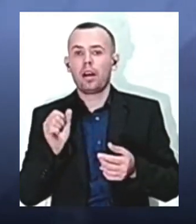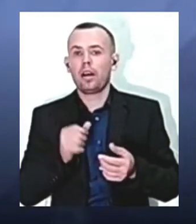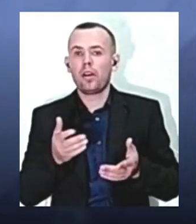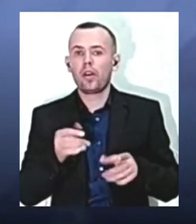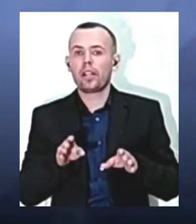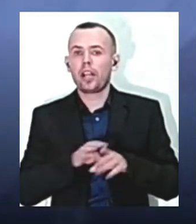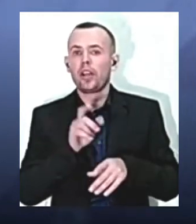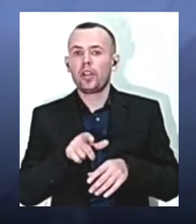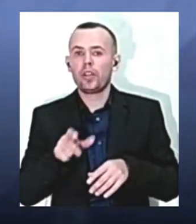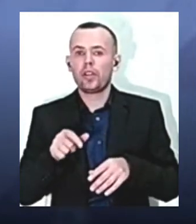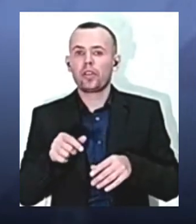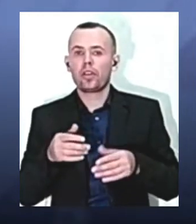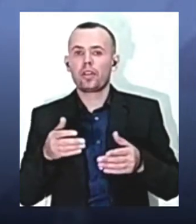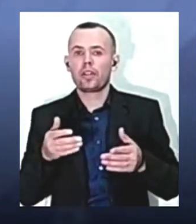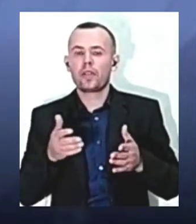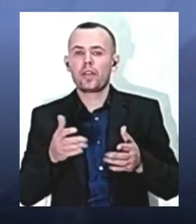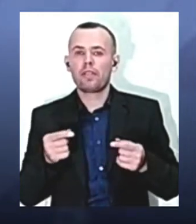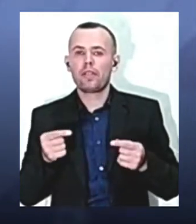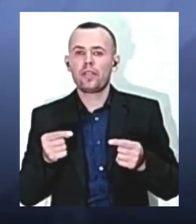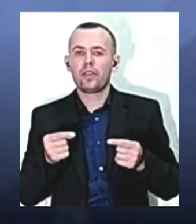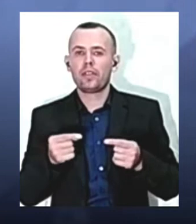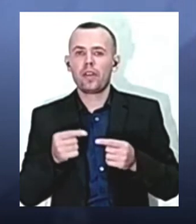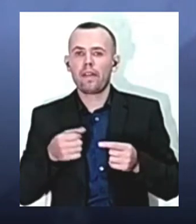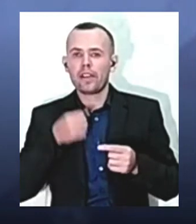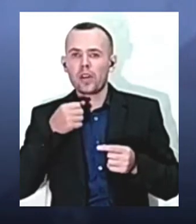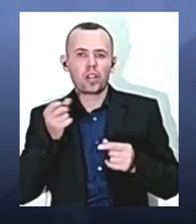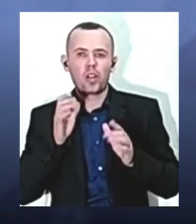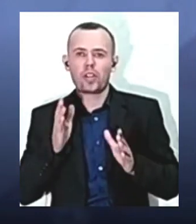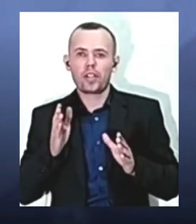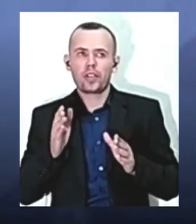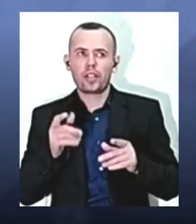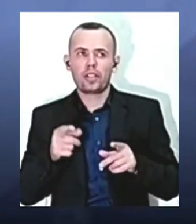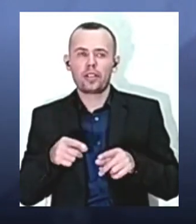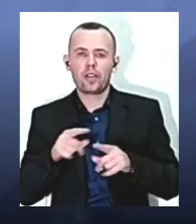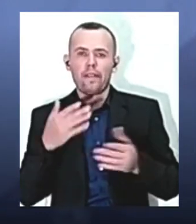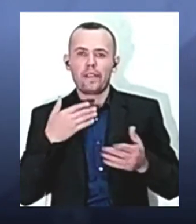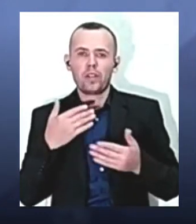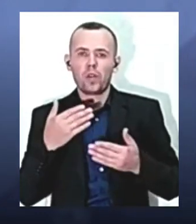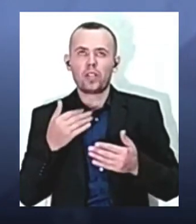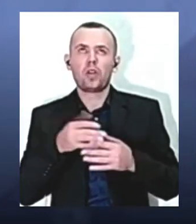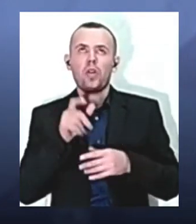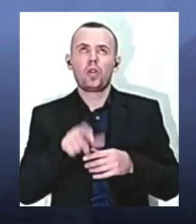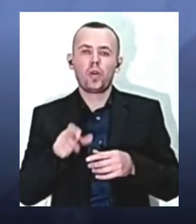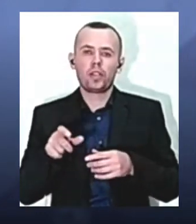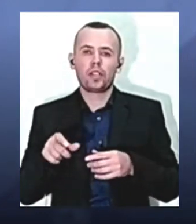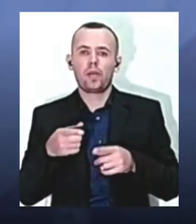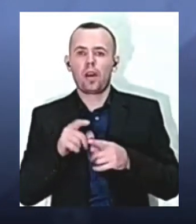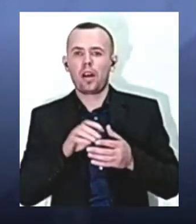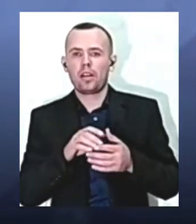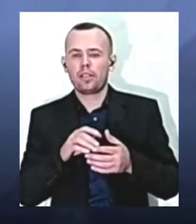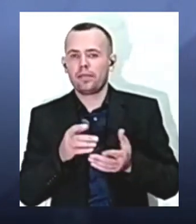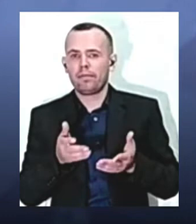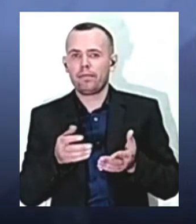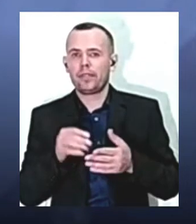віку, передпенсійного віку, і навіть не тільки передпенсійного, навіть відносно молоді люди, там 35-40 років, і їм навіть буває